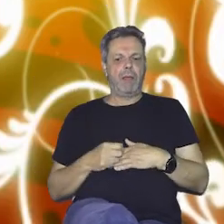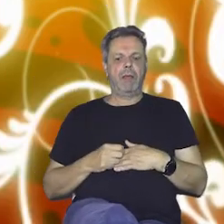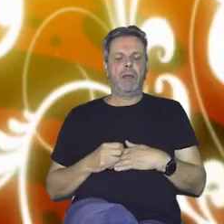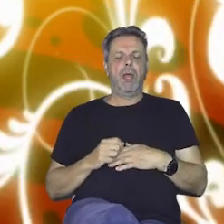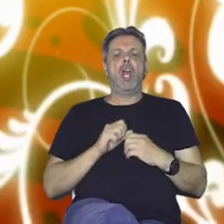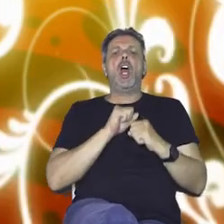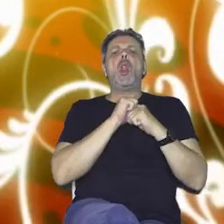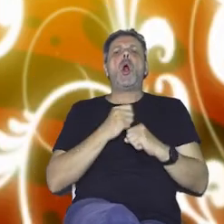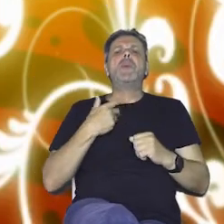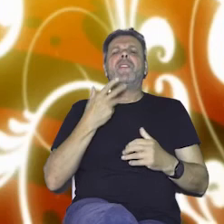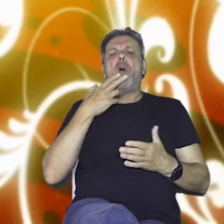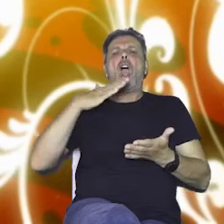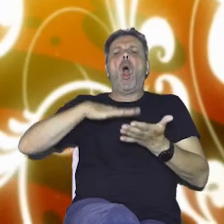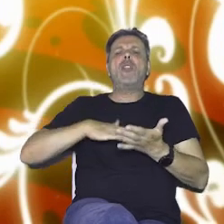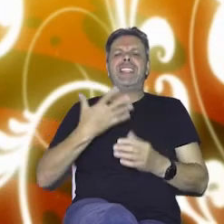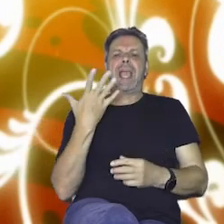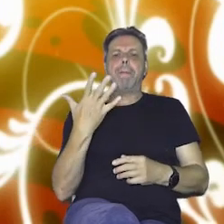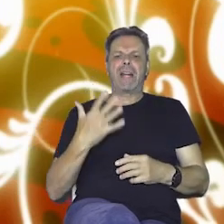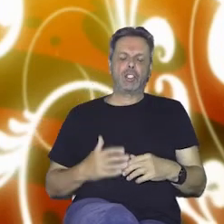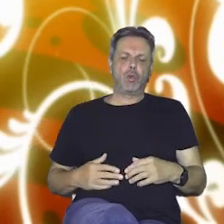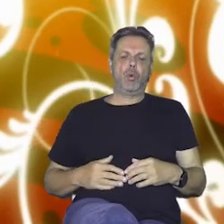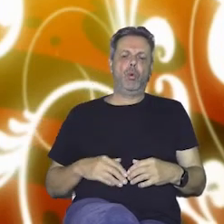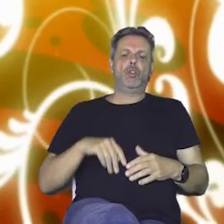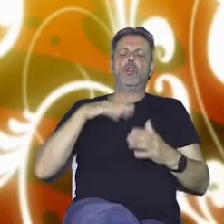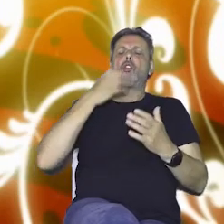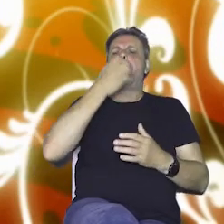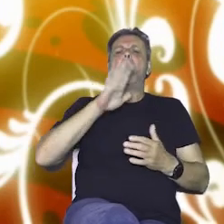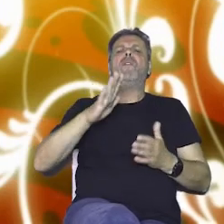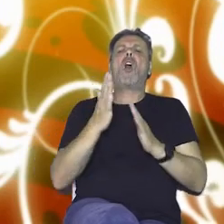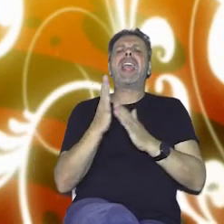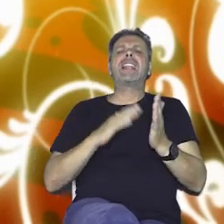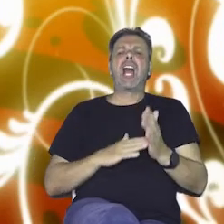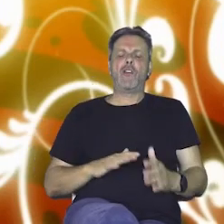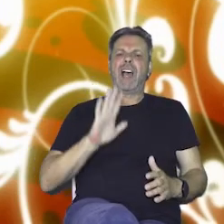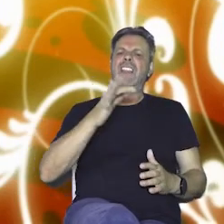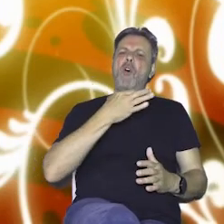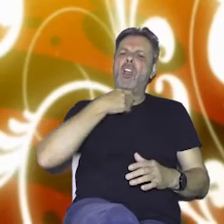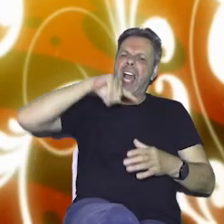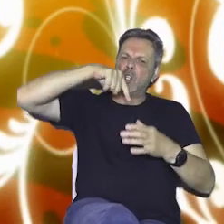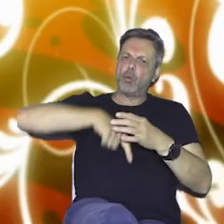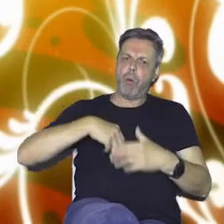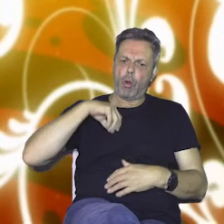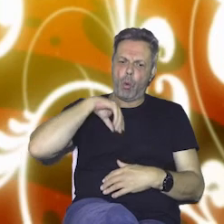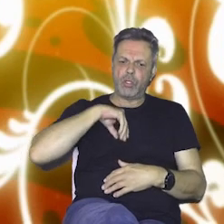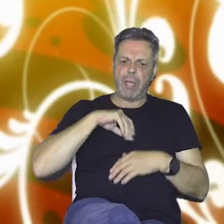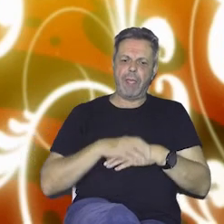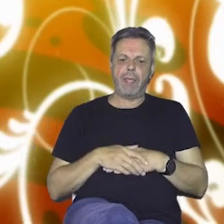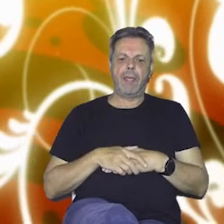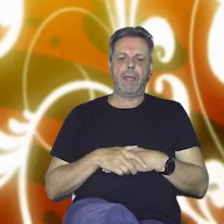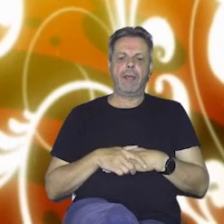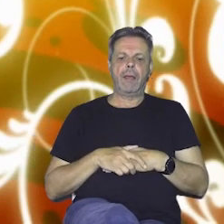nosim tvoje otiske prstiju, toplinu tvojih dlanova, tvoj glas duboko u sebi.